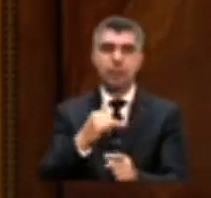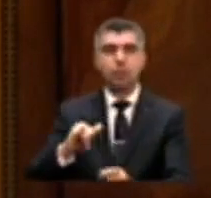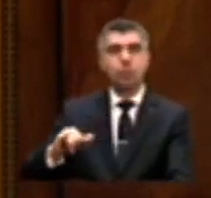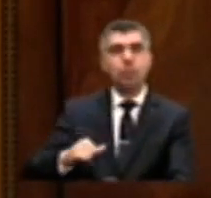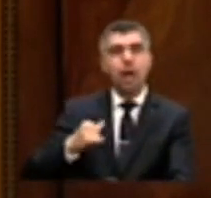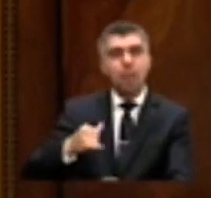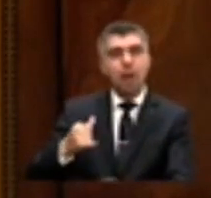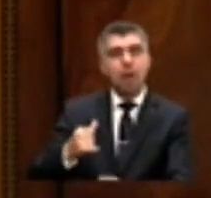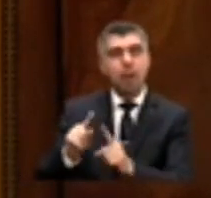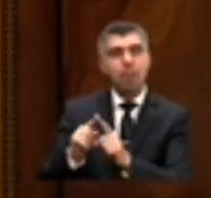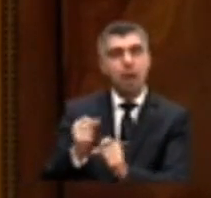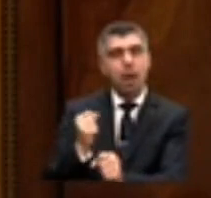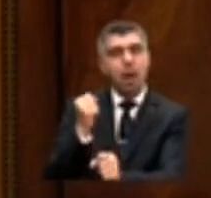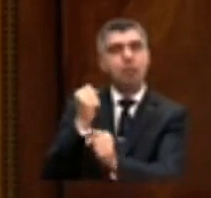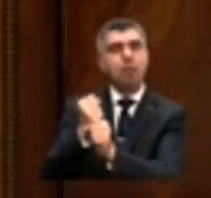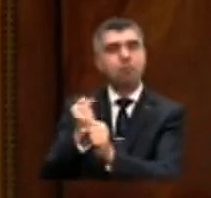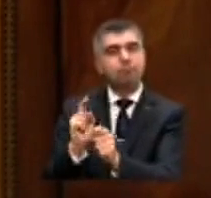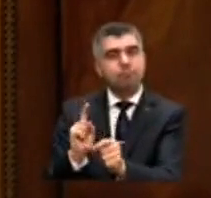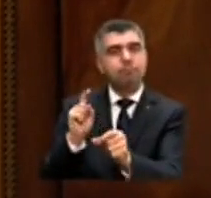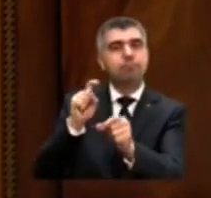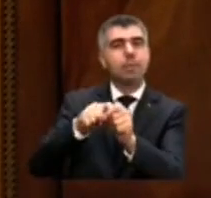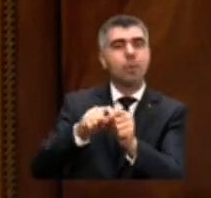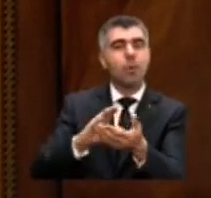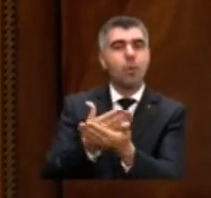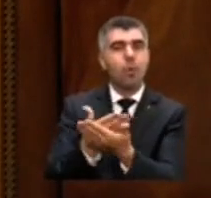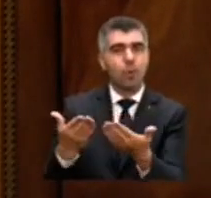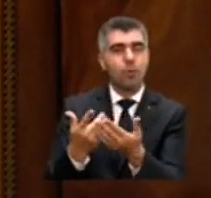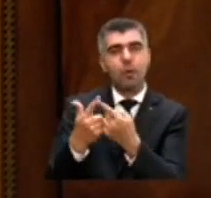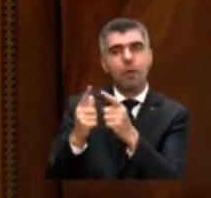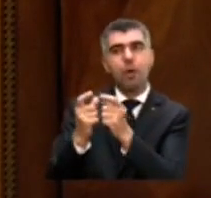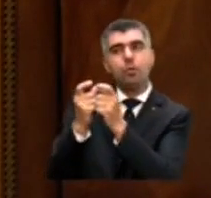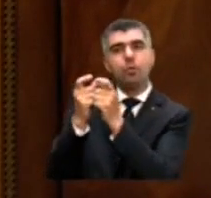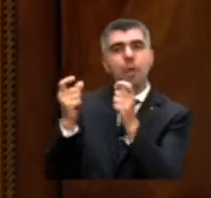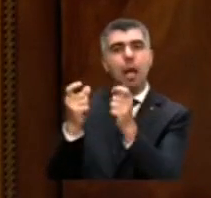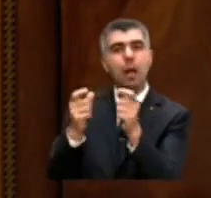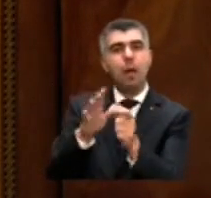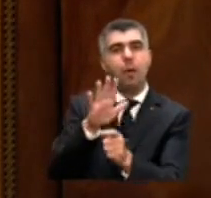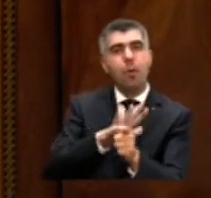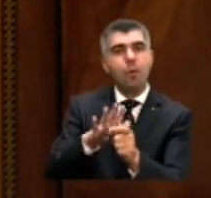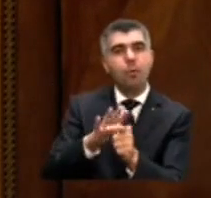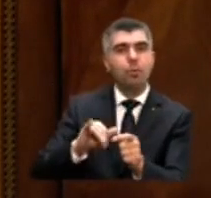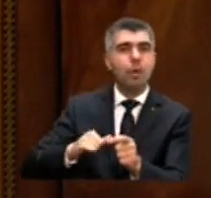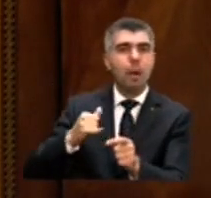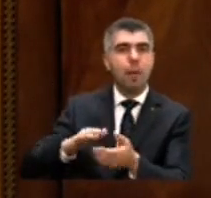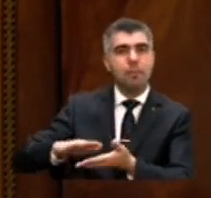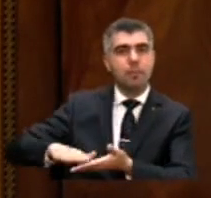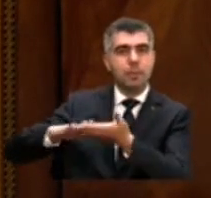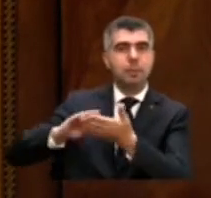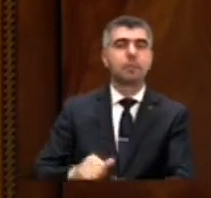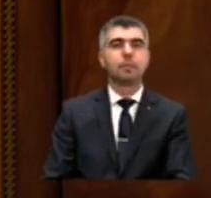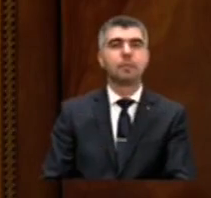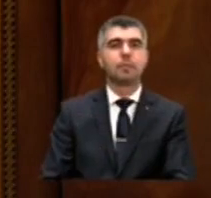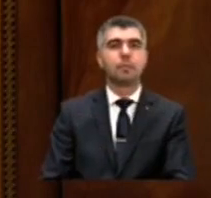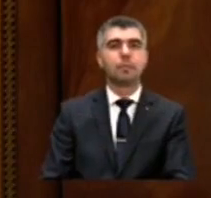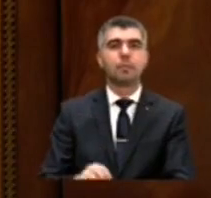في سوق الشغل وتلبية حاجيات المقاولات من الكفاءات. وفي المجال